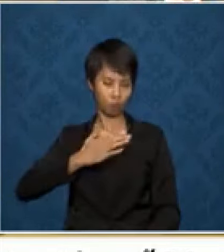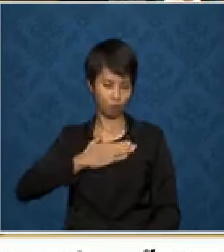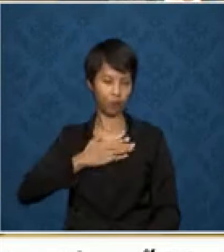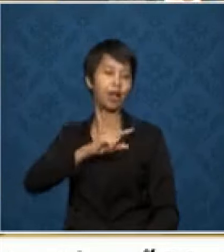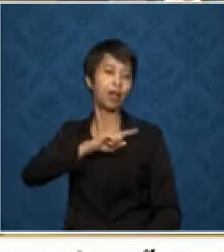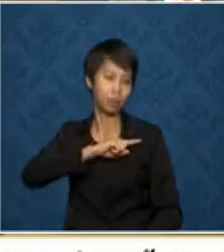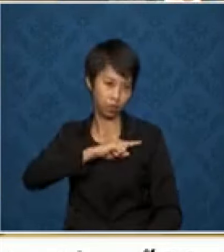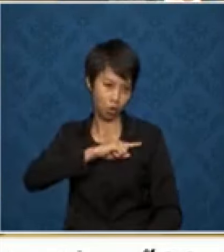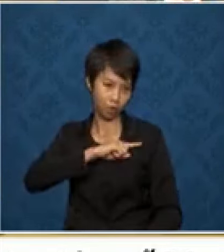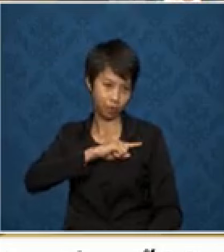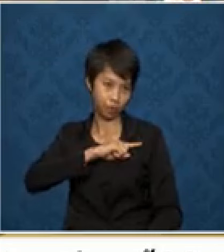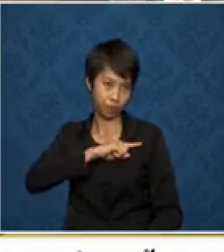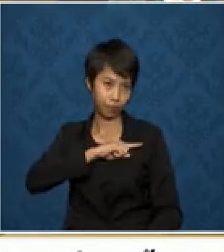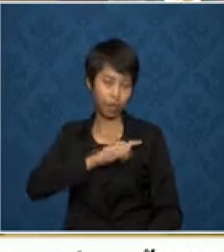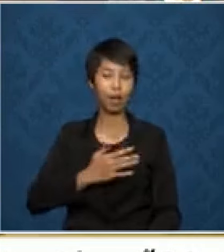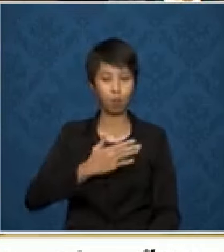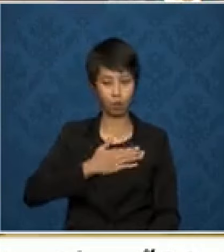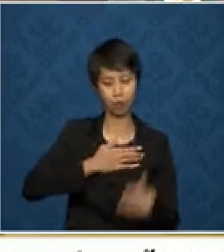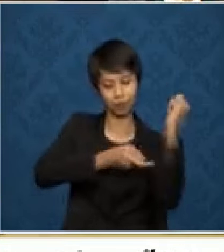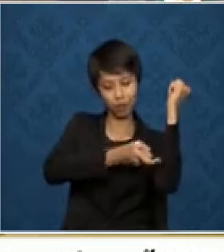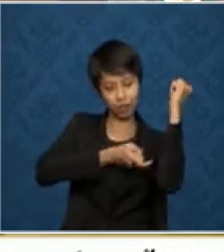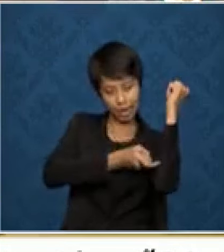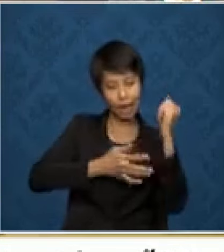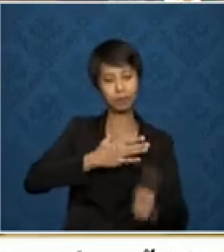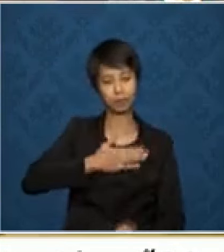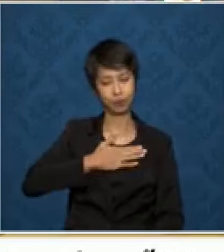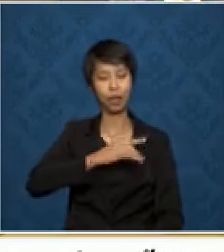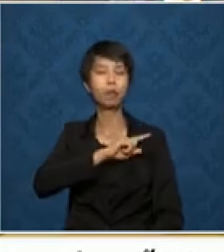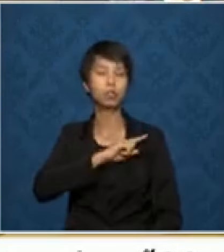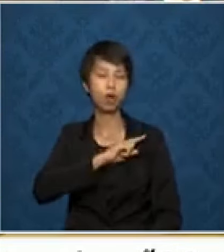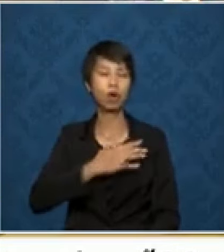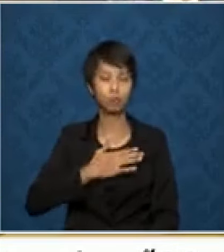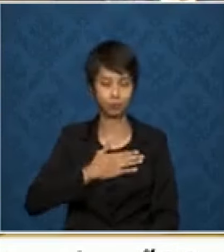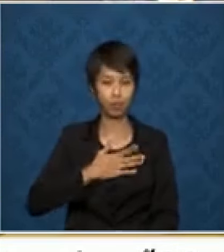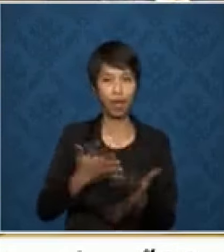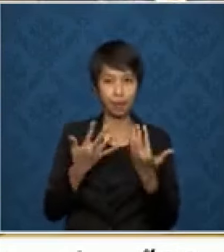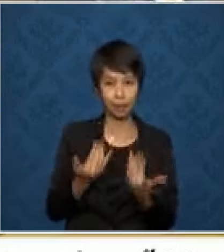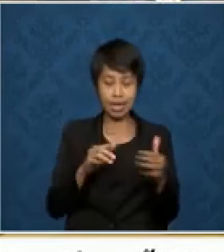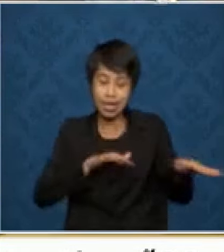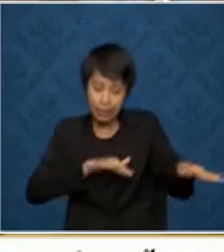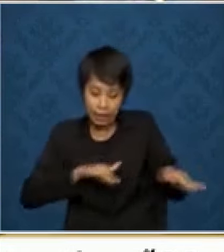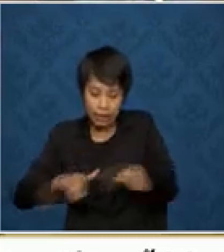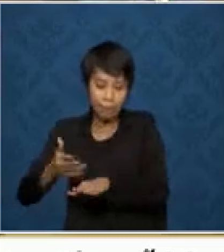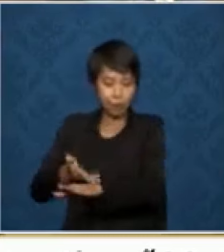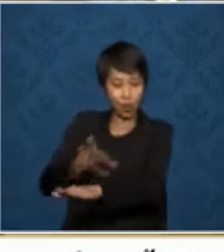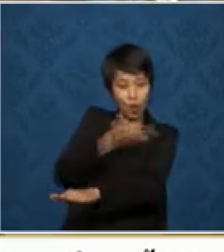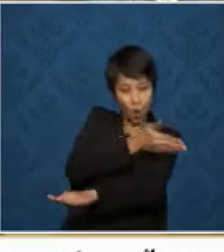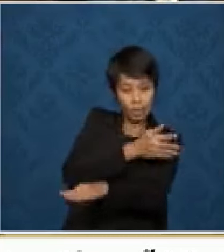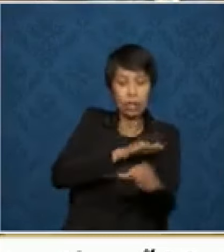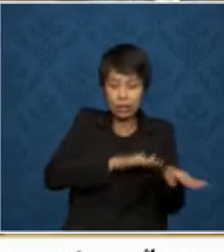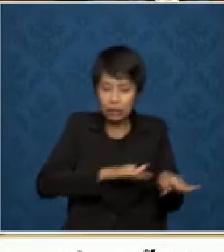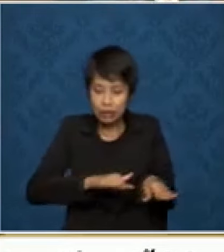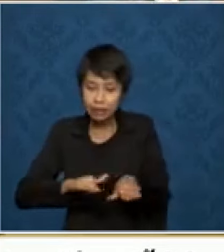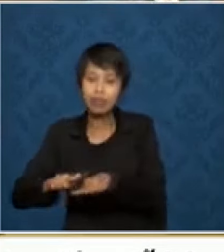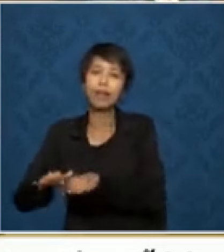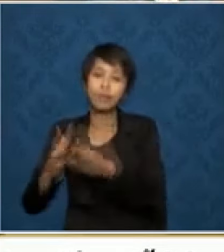แลองค์การสวนอ่าการยาแห่งประเทศไทยผ่านกระทรวงเกษตรด้วยเราได้เตรียมการไว้ล่วงหน้าแล้วครับมาจนถึงวันนี้เรา